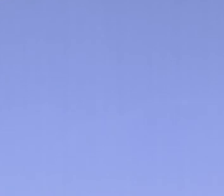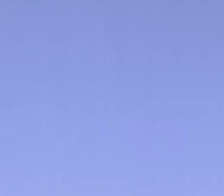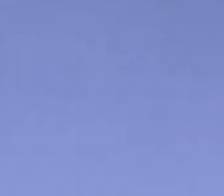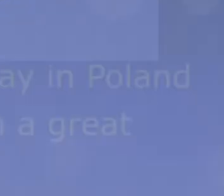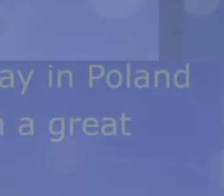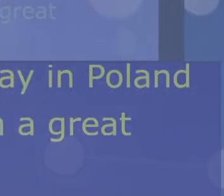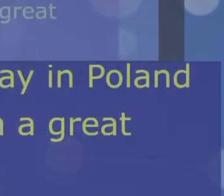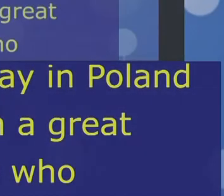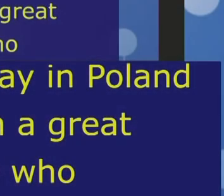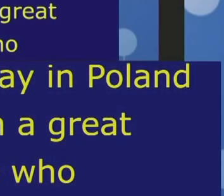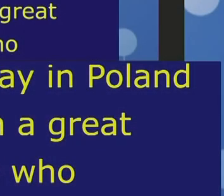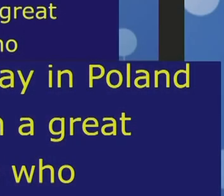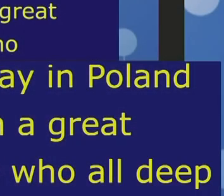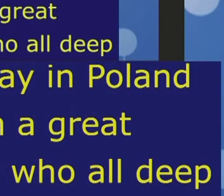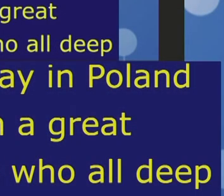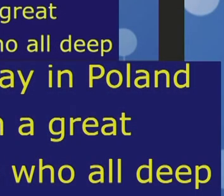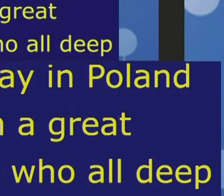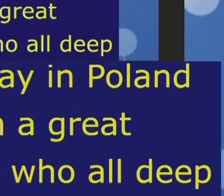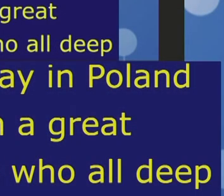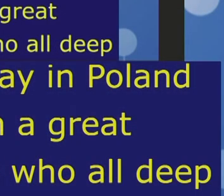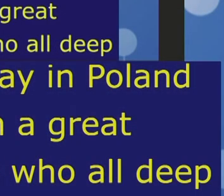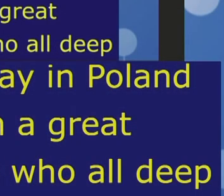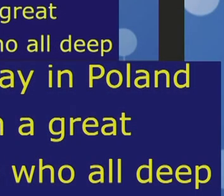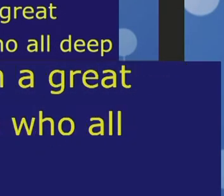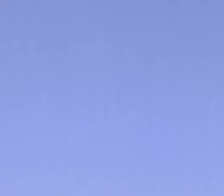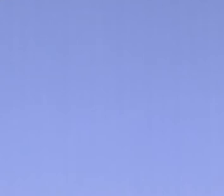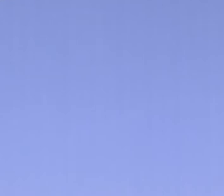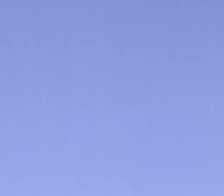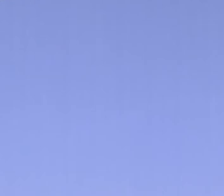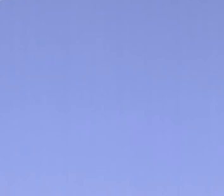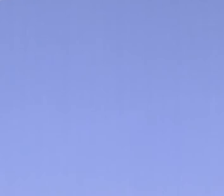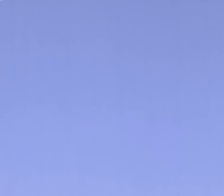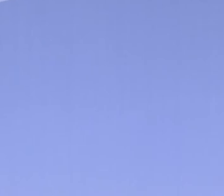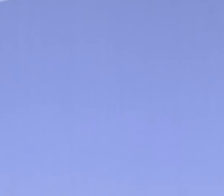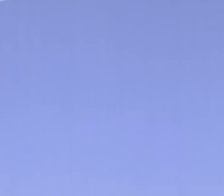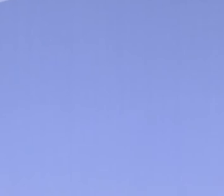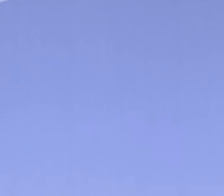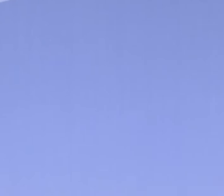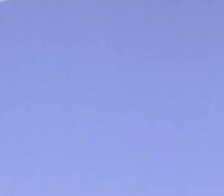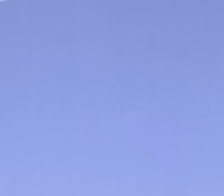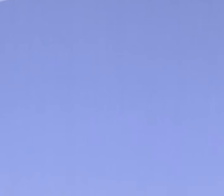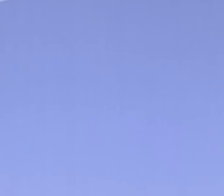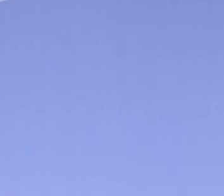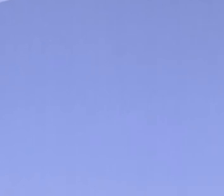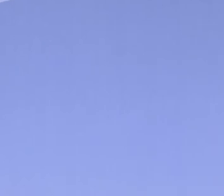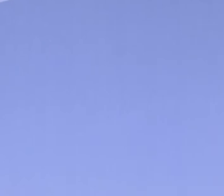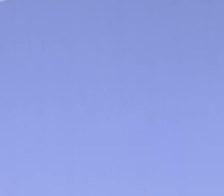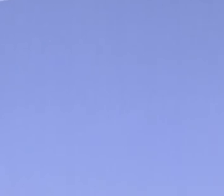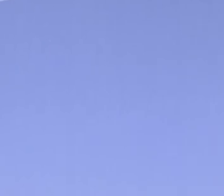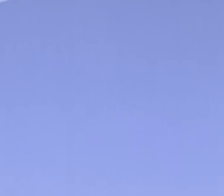de participer à cette IGF 2021. Je suis heureux de pouvoir être ici avec vous aujourd'hui.